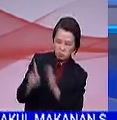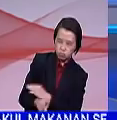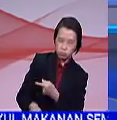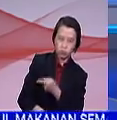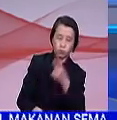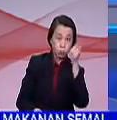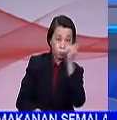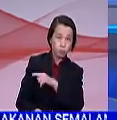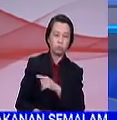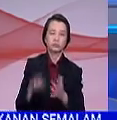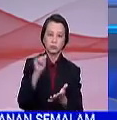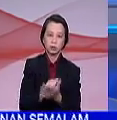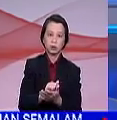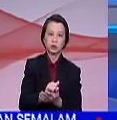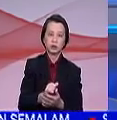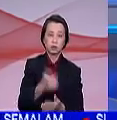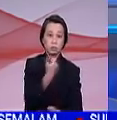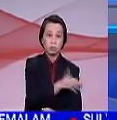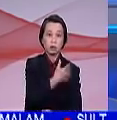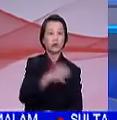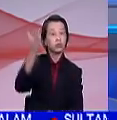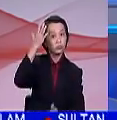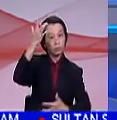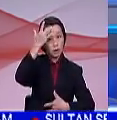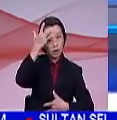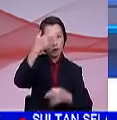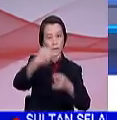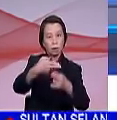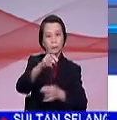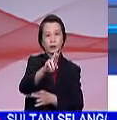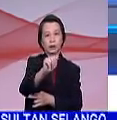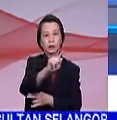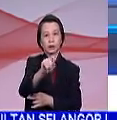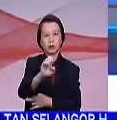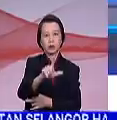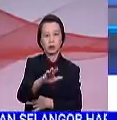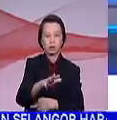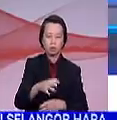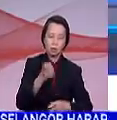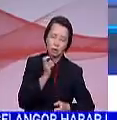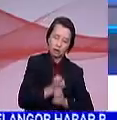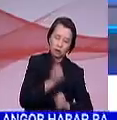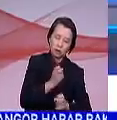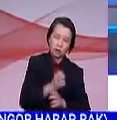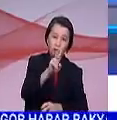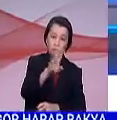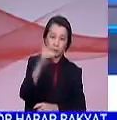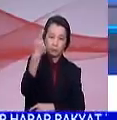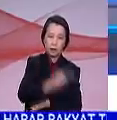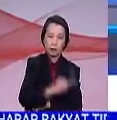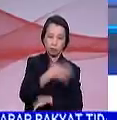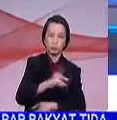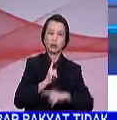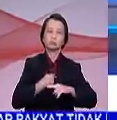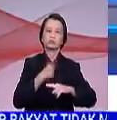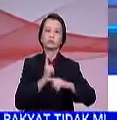masih menebal. Demikian luahan bekas pesakit COVID-19 Razali Suman yang bertarung nyawa lebih 28 hari selepas